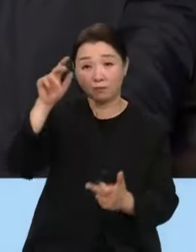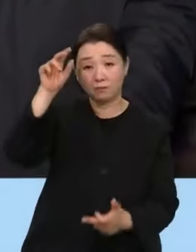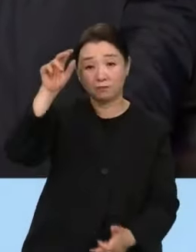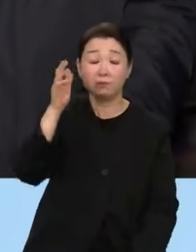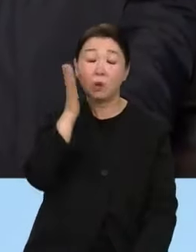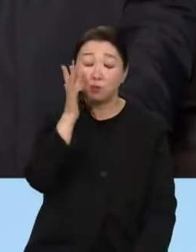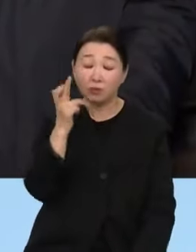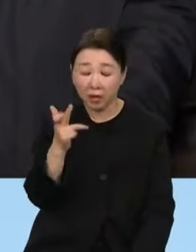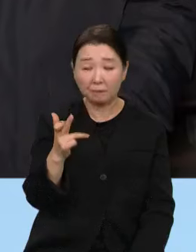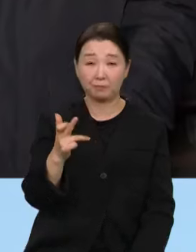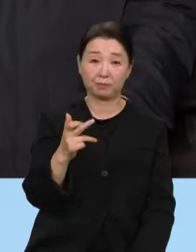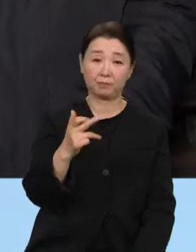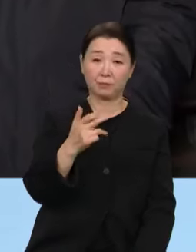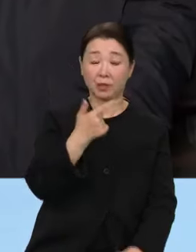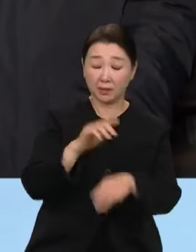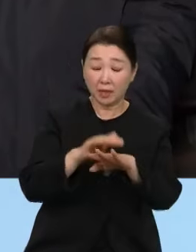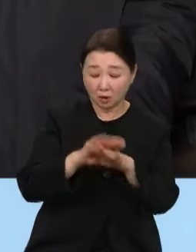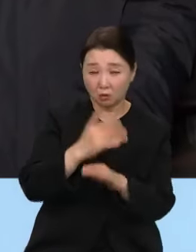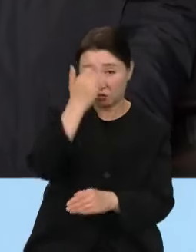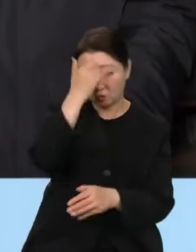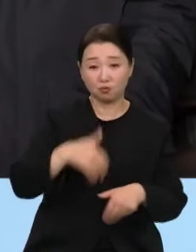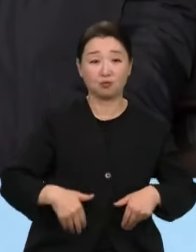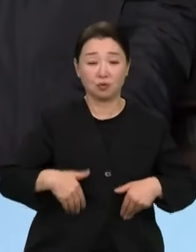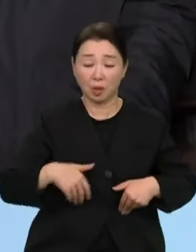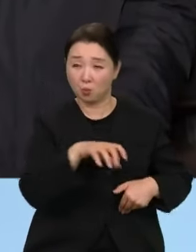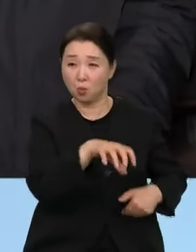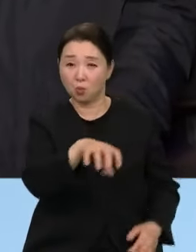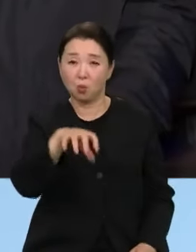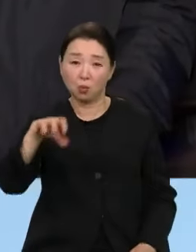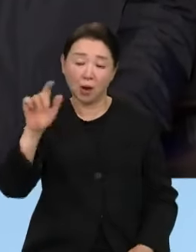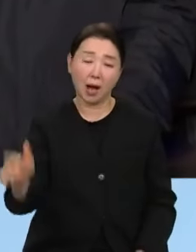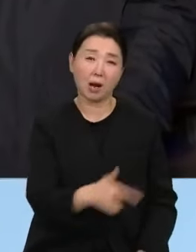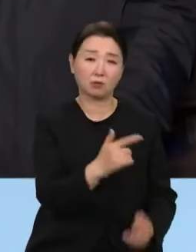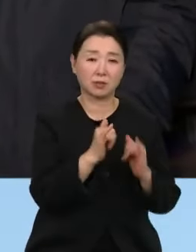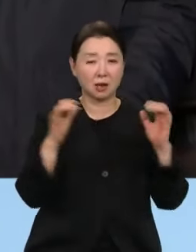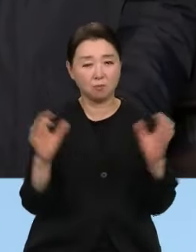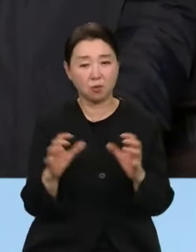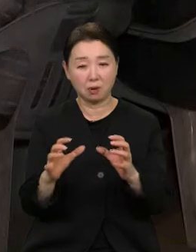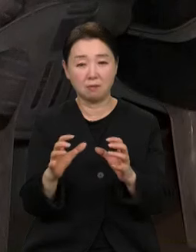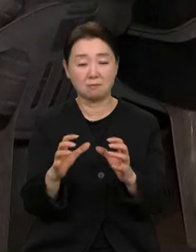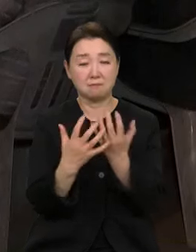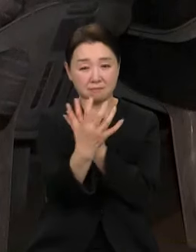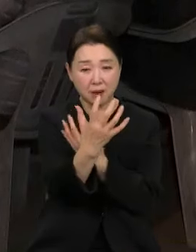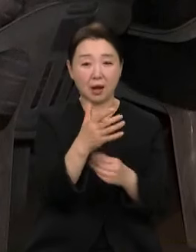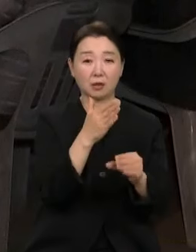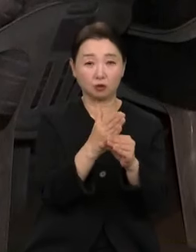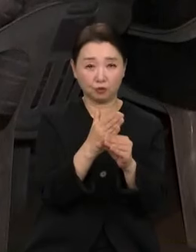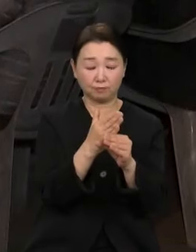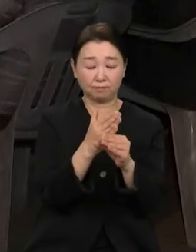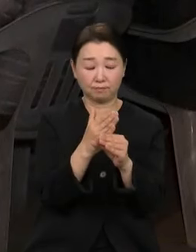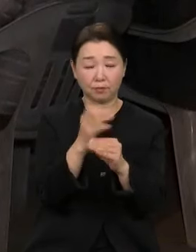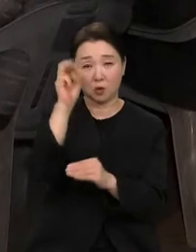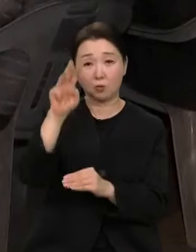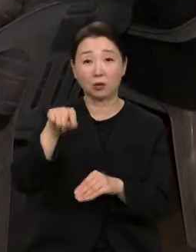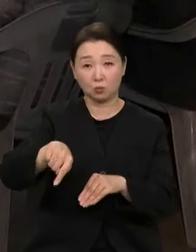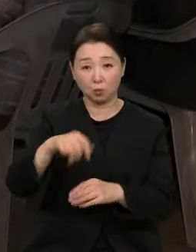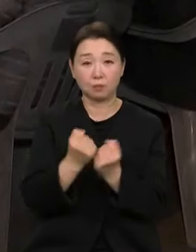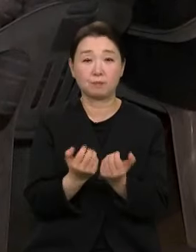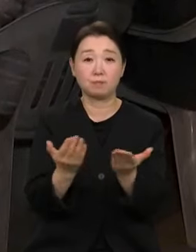충남, 경남, 창원 등 전국 주요 도시 광장마다 종일 사람들이 모였습니다. 지금까지 광주 5.18